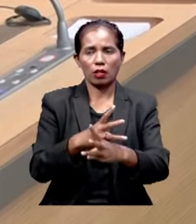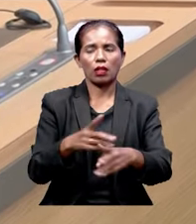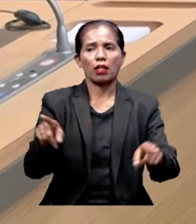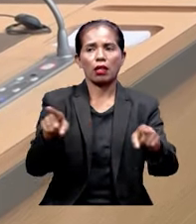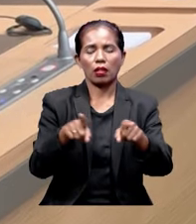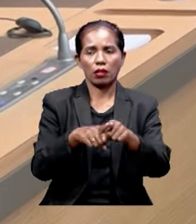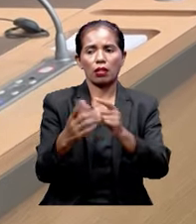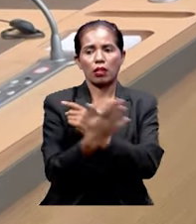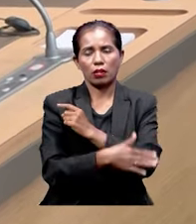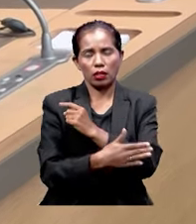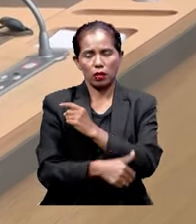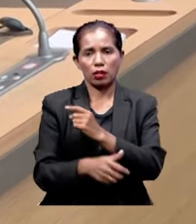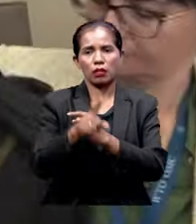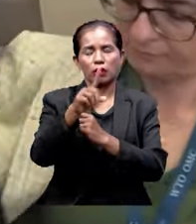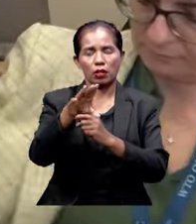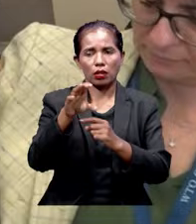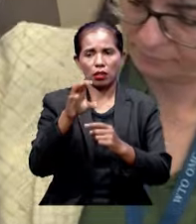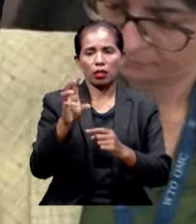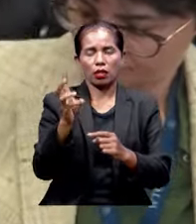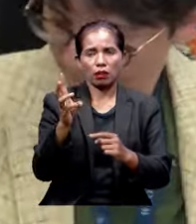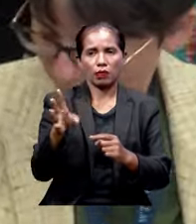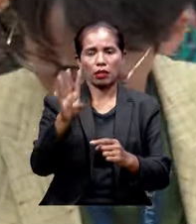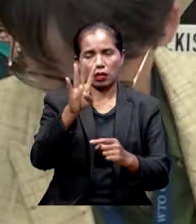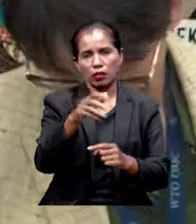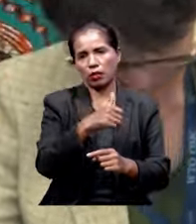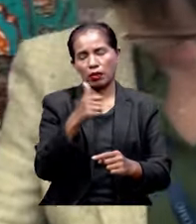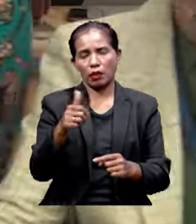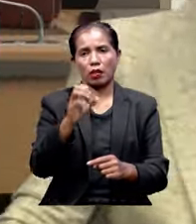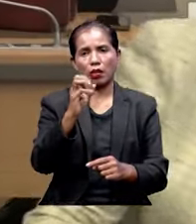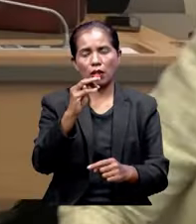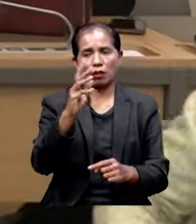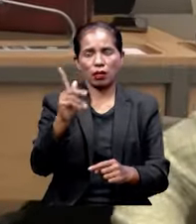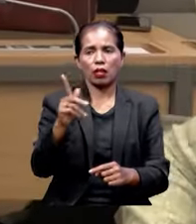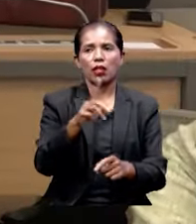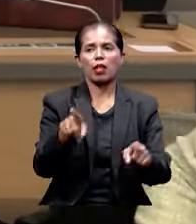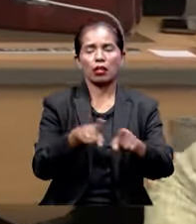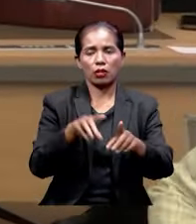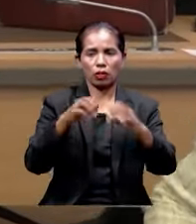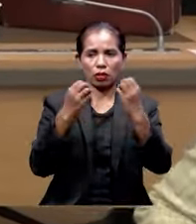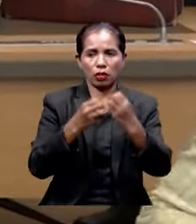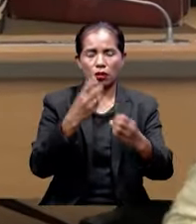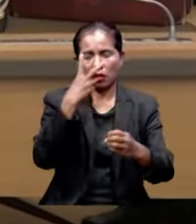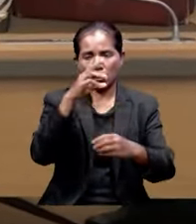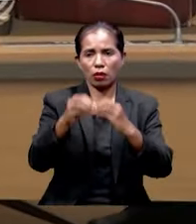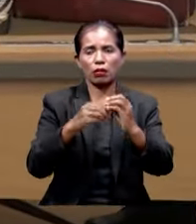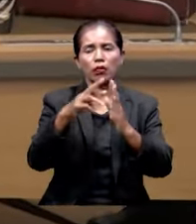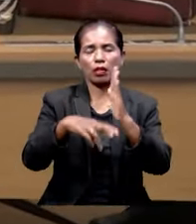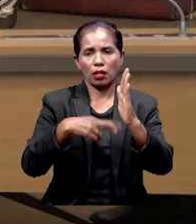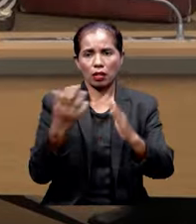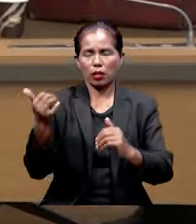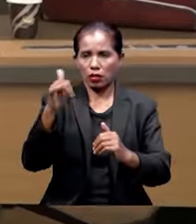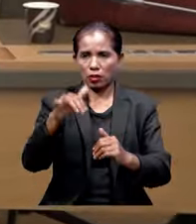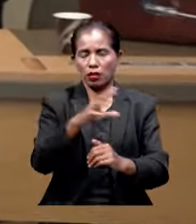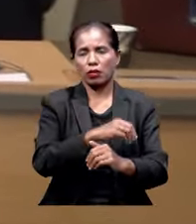hanesan konasaun atu sidan ne nulu resin hat siraseluk. OMK nudar organizasaun nebe trata kona baregra sira Komérsiu nyang